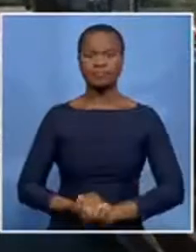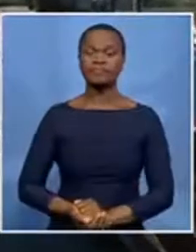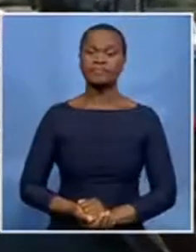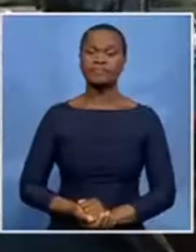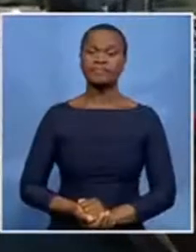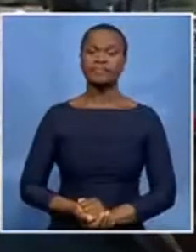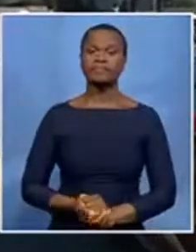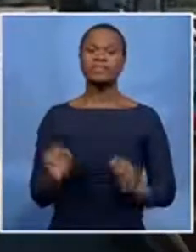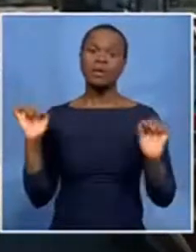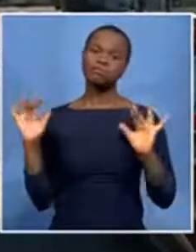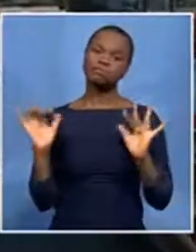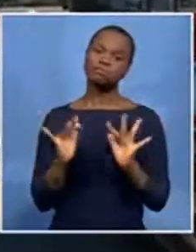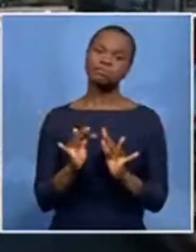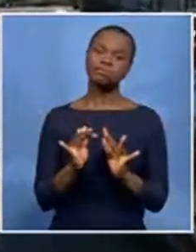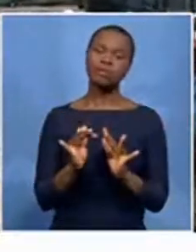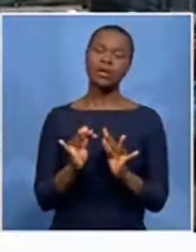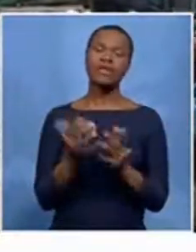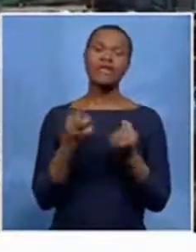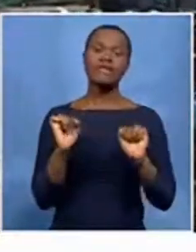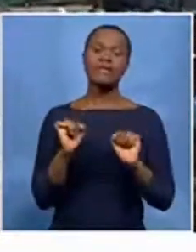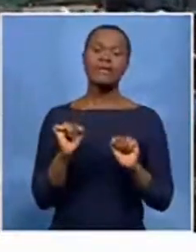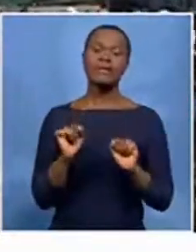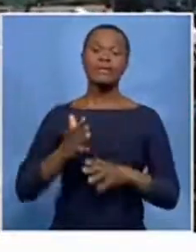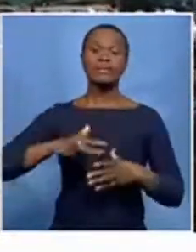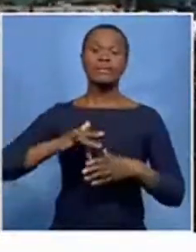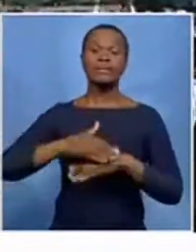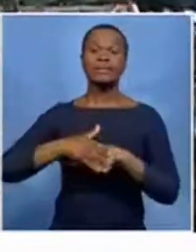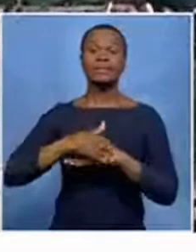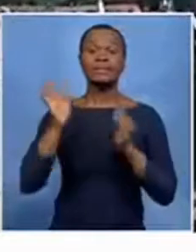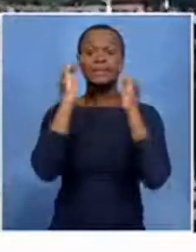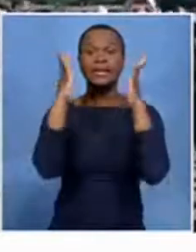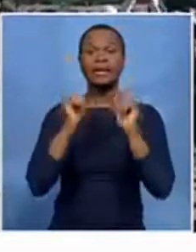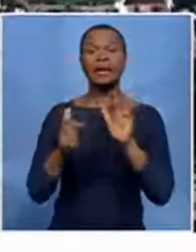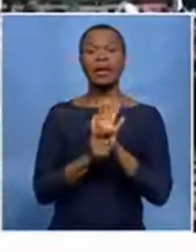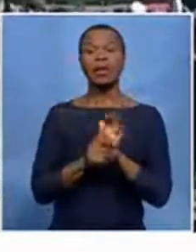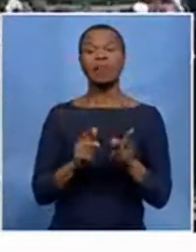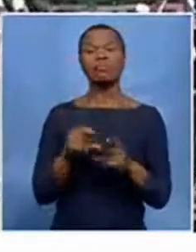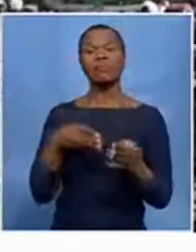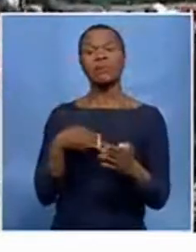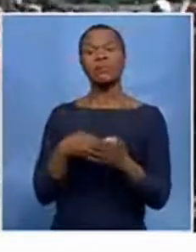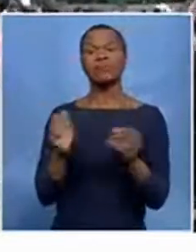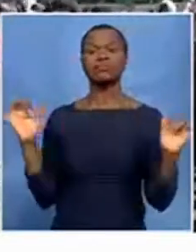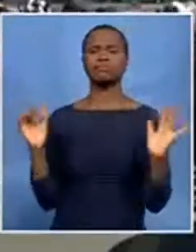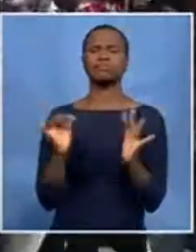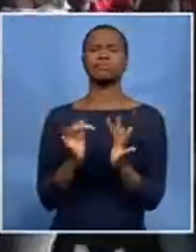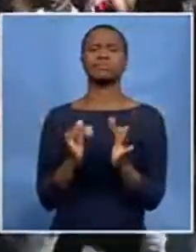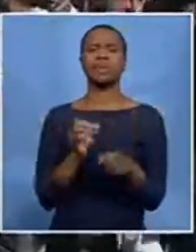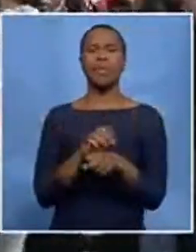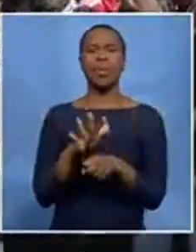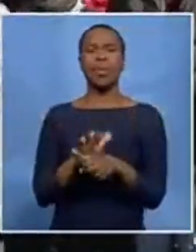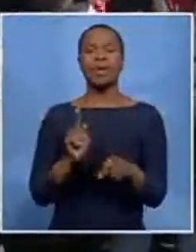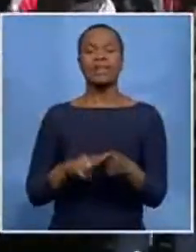Lona ngumbuthane welubito lenzandvo elinyende eSwatini. Nanoma ngabe imithetho ya level 4 ivimbela kuhlangana kwebantfu, kepha